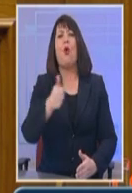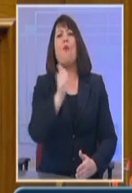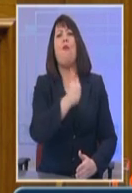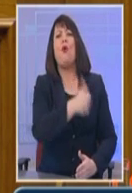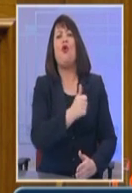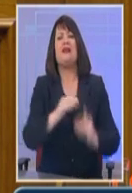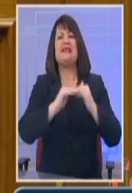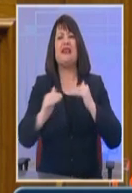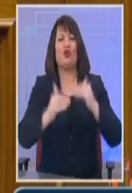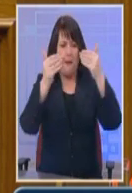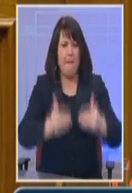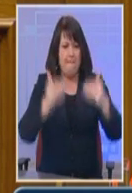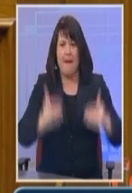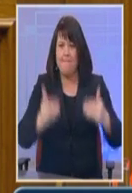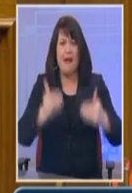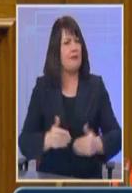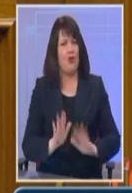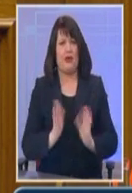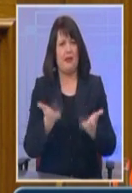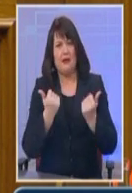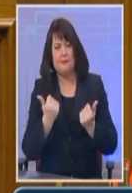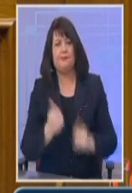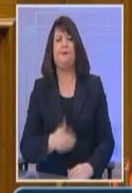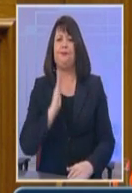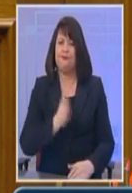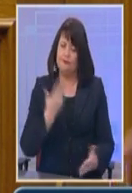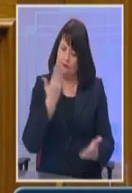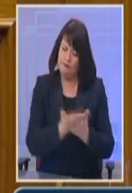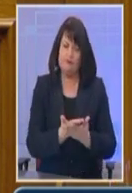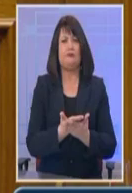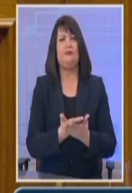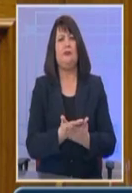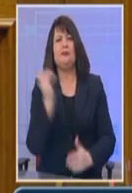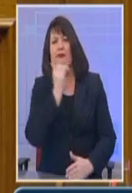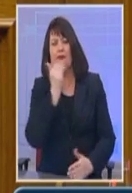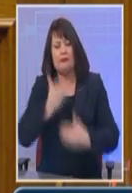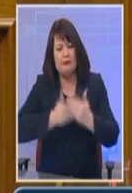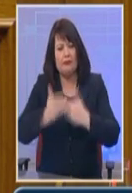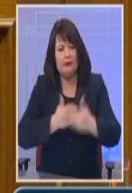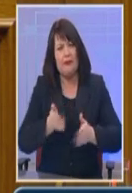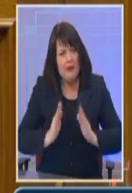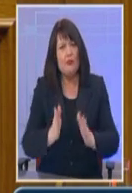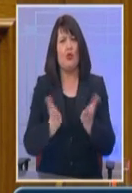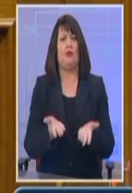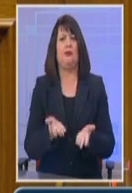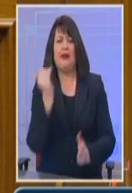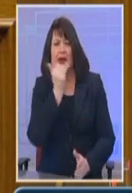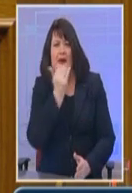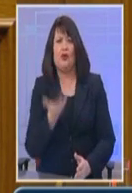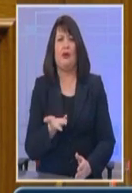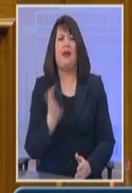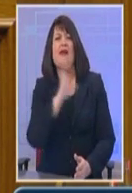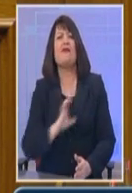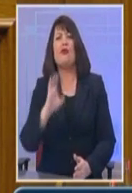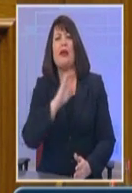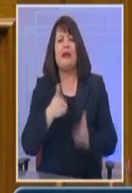θα κλείσουν τα σύνορα. Θα μπορούσατε να απαιτήσετε επιτάχυνση των διαδικασιών για τη σύσταση